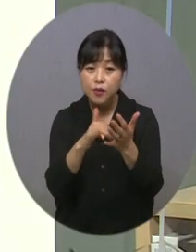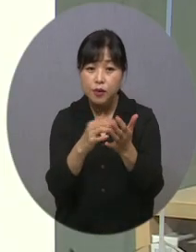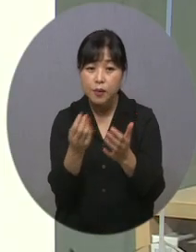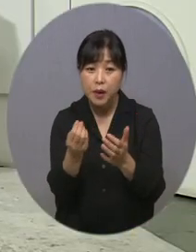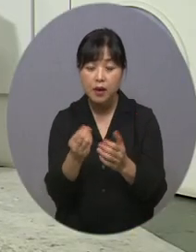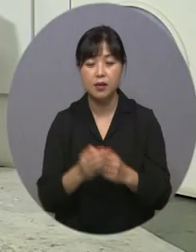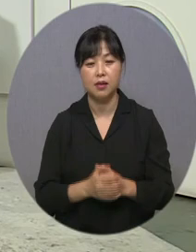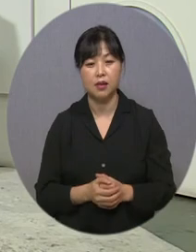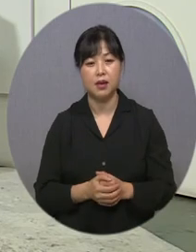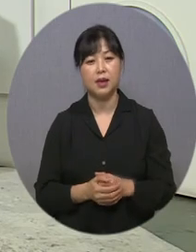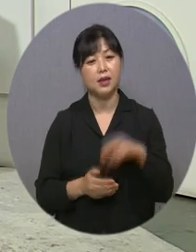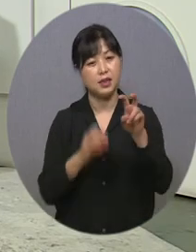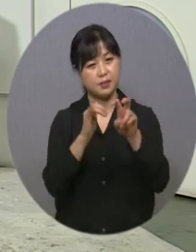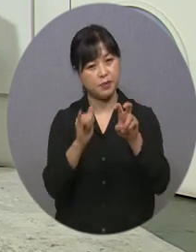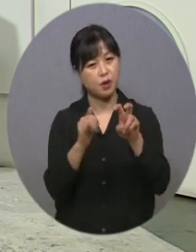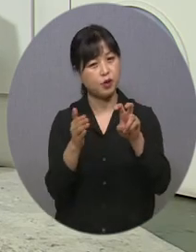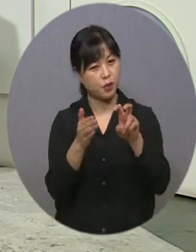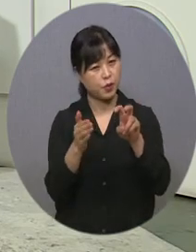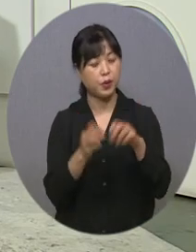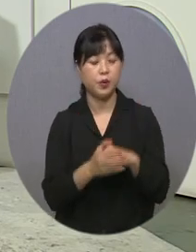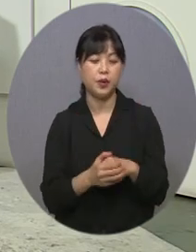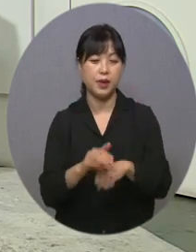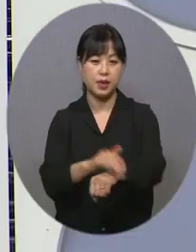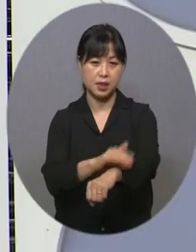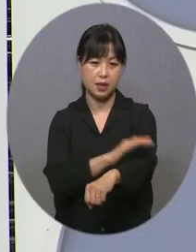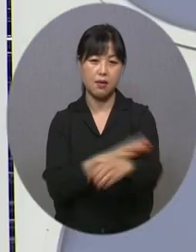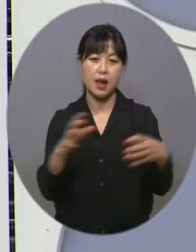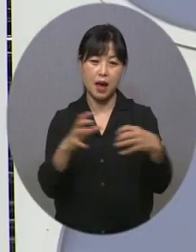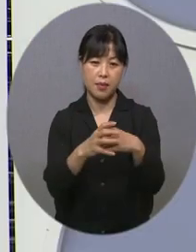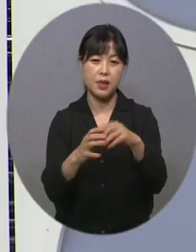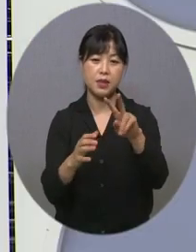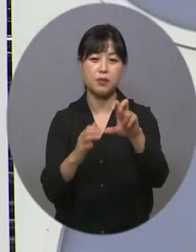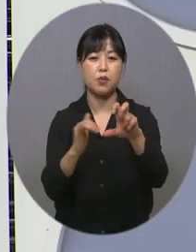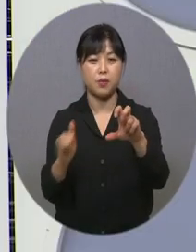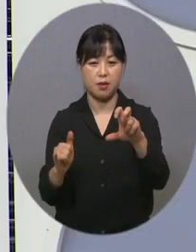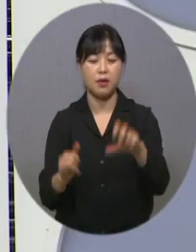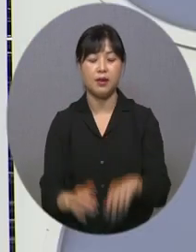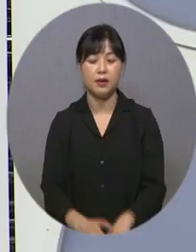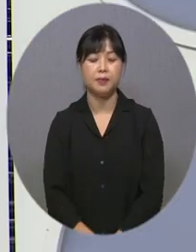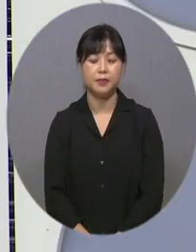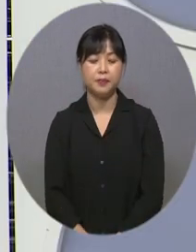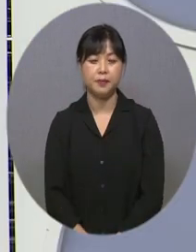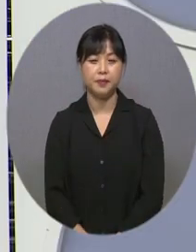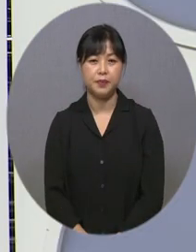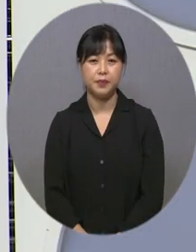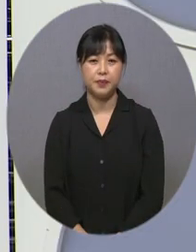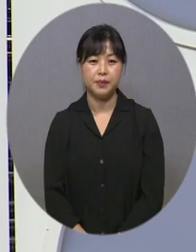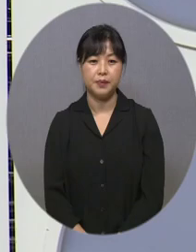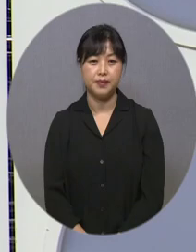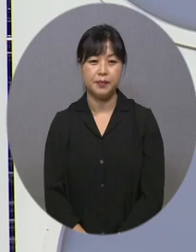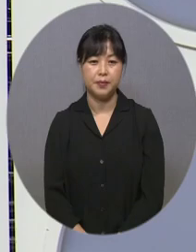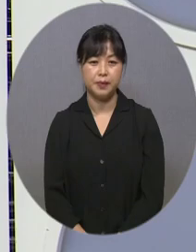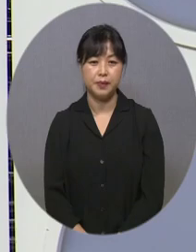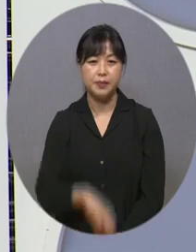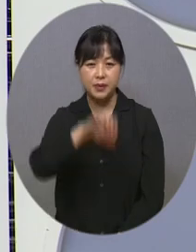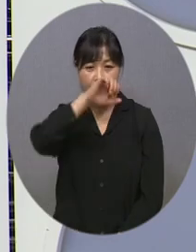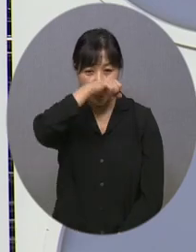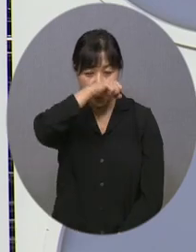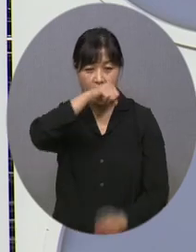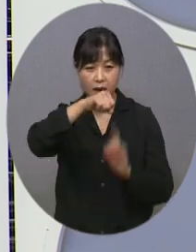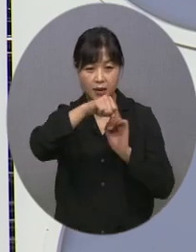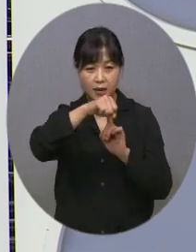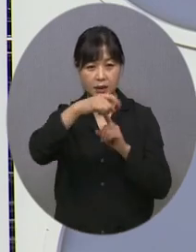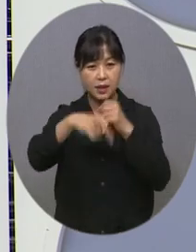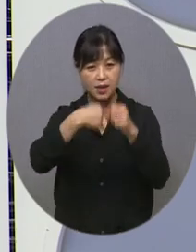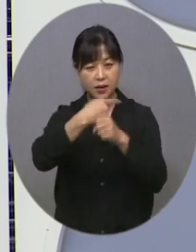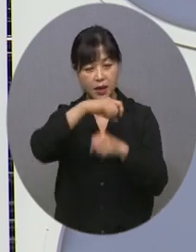지금 뭐 한 20명, 인턴 포함해서 한 25명 정도밖에 안 됩니다. 아, 그렇습니까? 예. 예산은 연